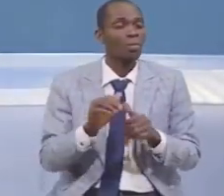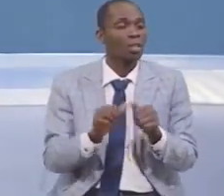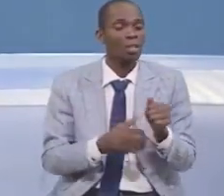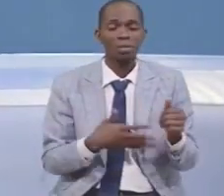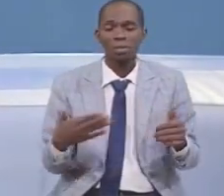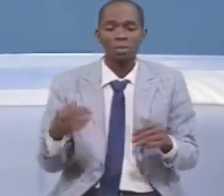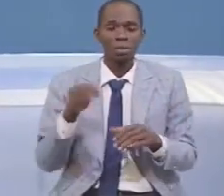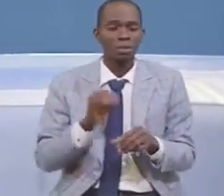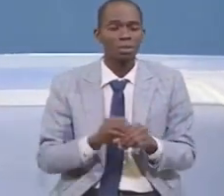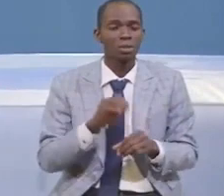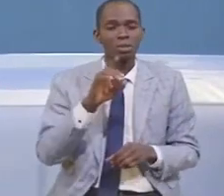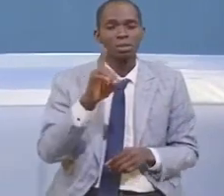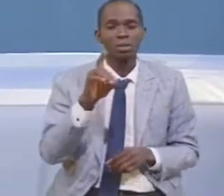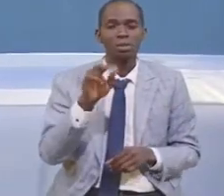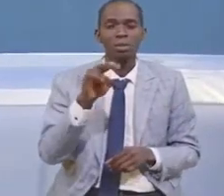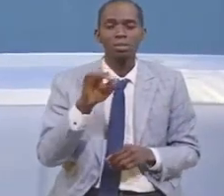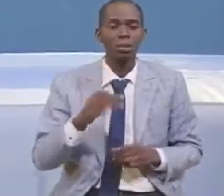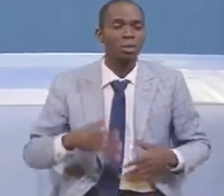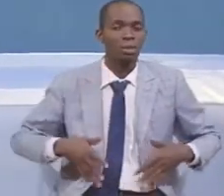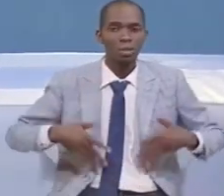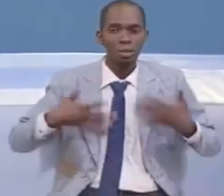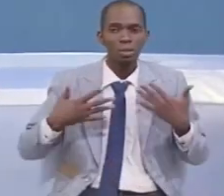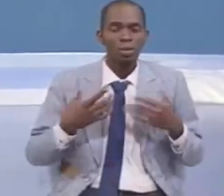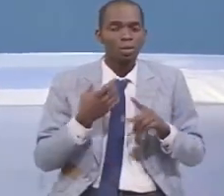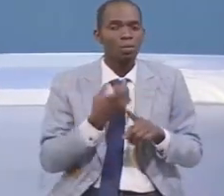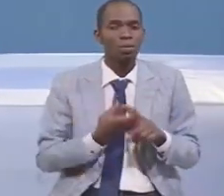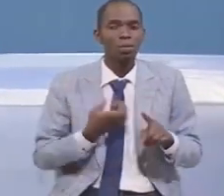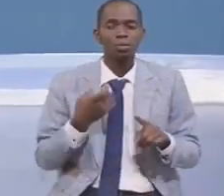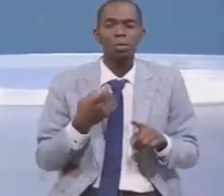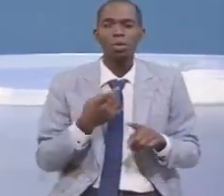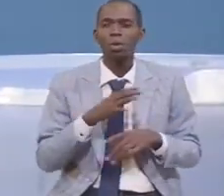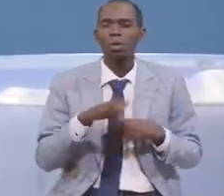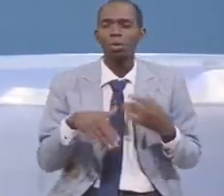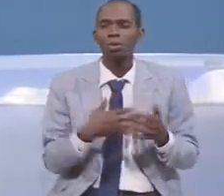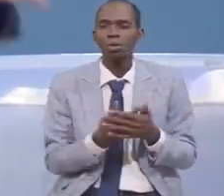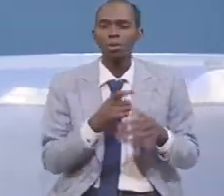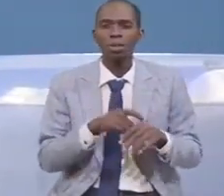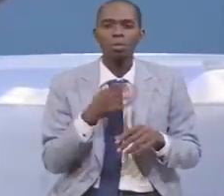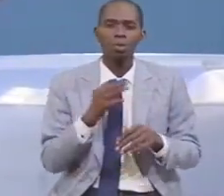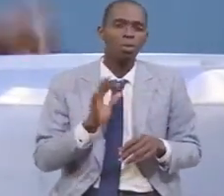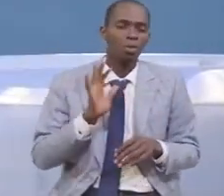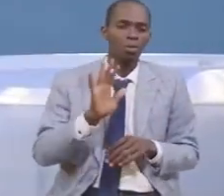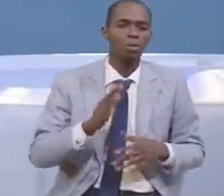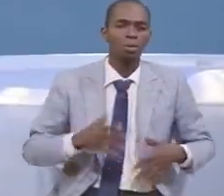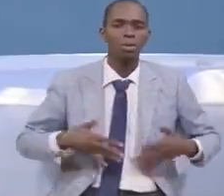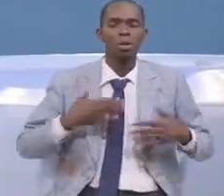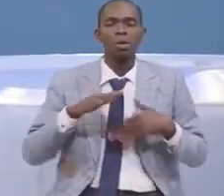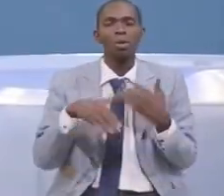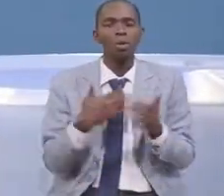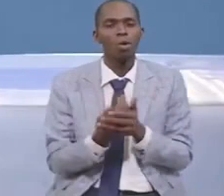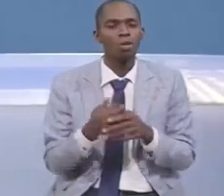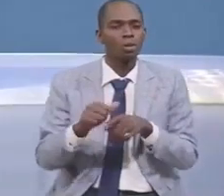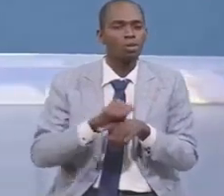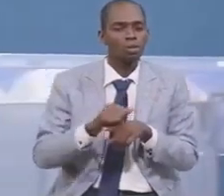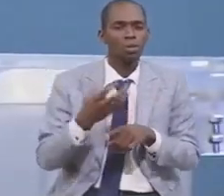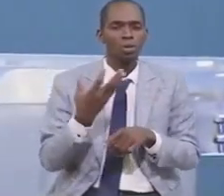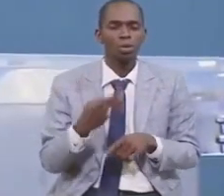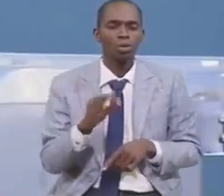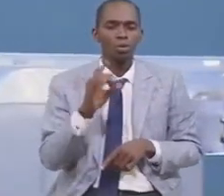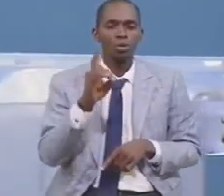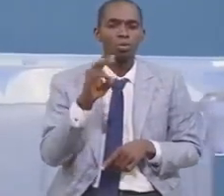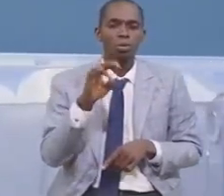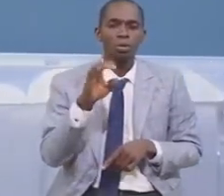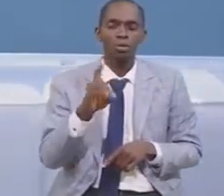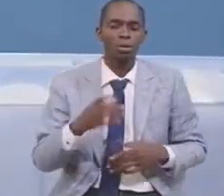ఇన్ హిస్ లైఫ్, తన జీవితంలో అన్ని కూడా, ఆల్ ది ఛాలెంజ్ ఆఫ్ హిస్ లైఫ్, తన జీవితంలో తలంతులన్నీ కూడా, ఆల్ ది ట్రైనింగ్ ఆఫ్ హిస్ లైఫ్, తన జీవితంలో శిక్షణ అంతా